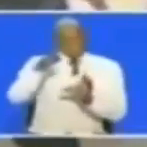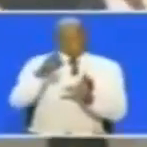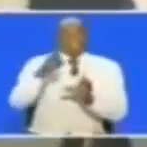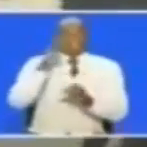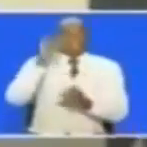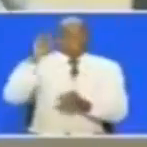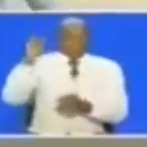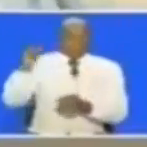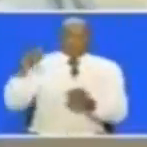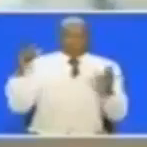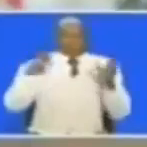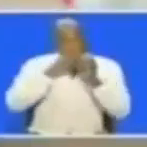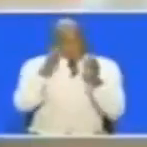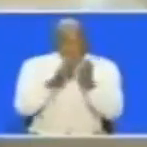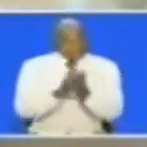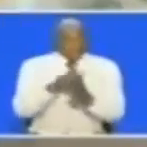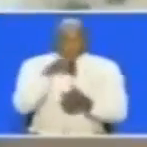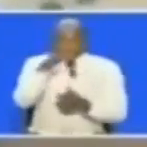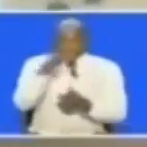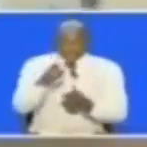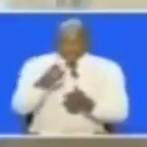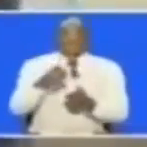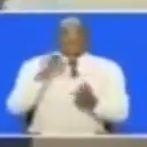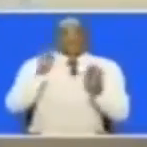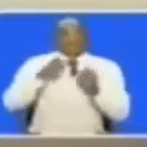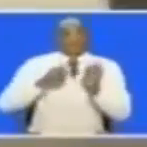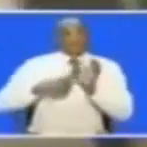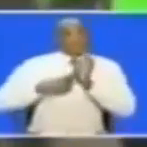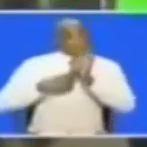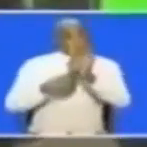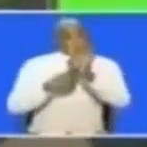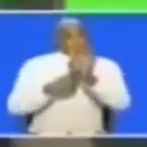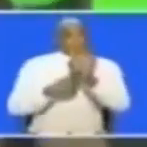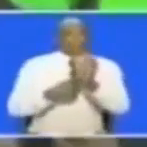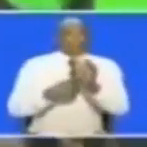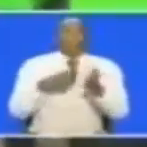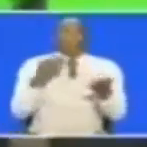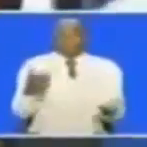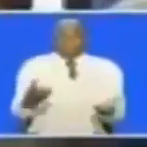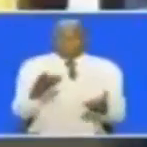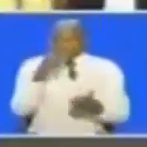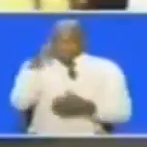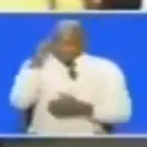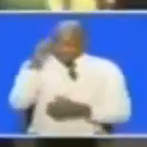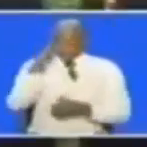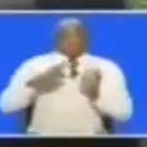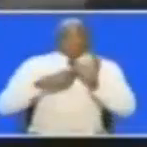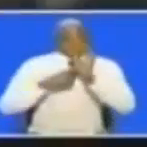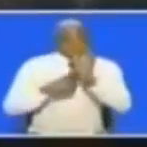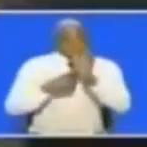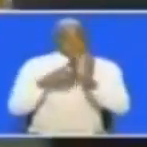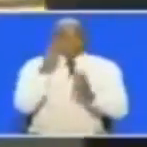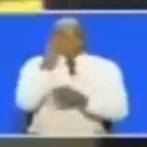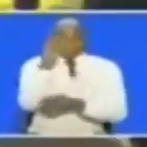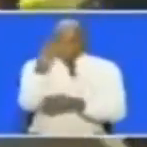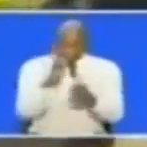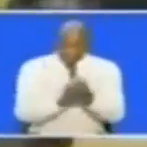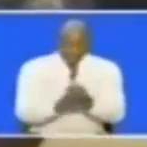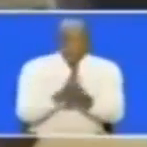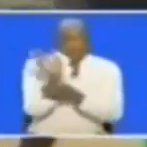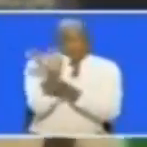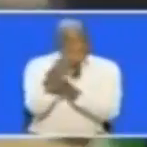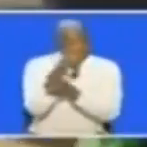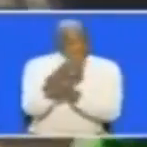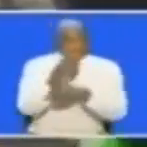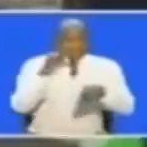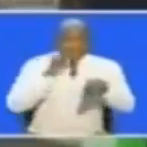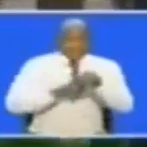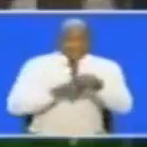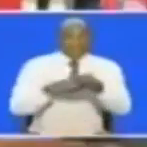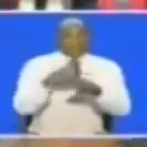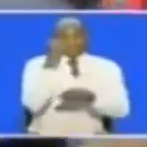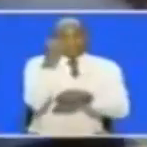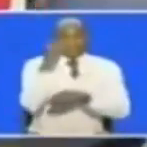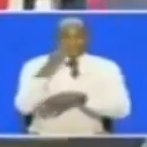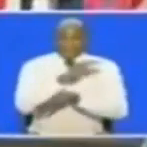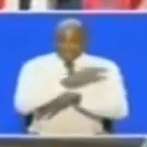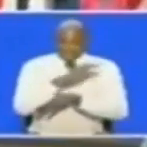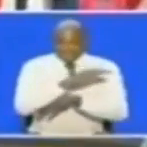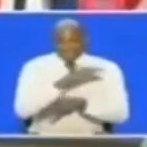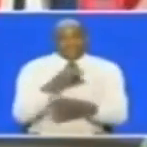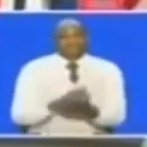ya Everton. Mechi hiyo itapeperushwa moja kwa moja kupitia runinga yako ya KTN siku ya Alhamisi saa 11